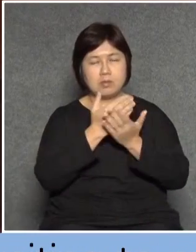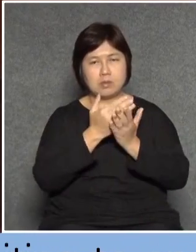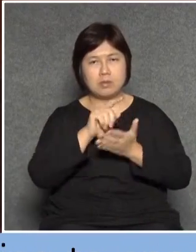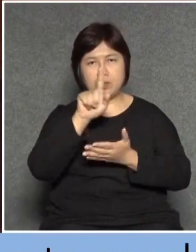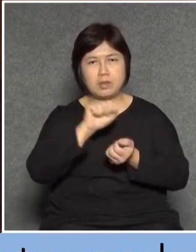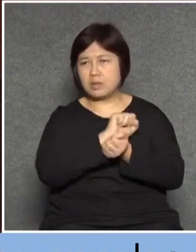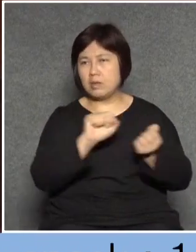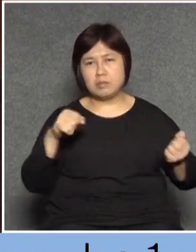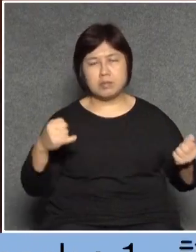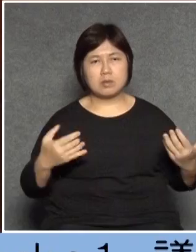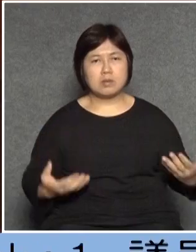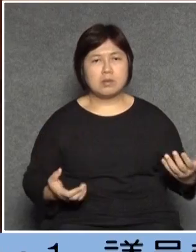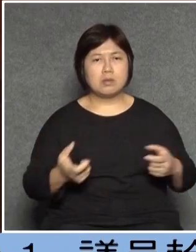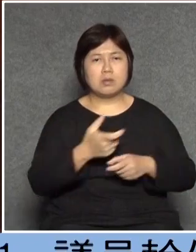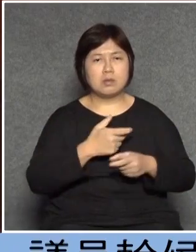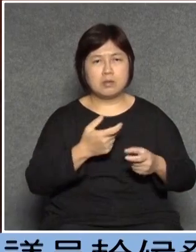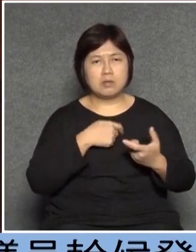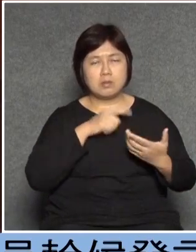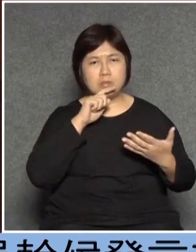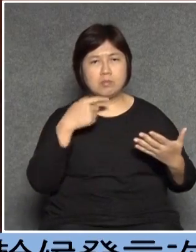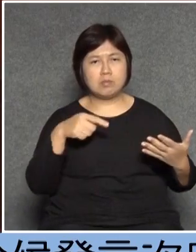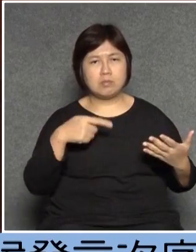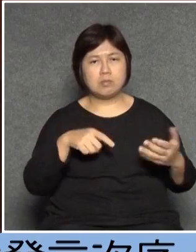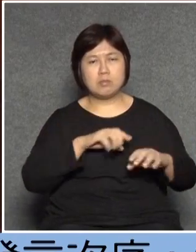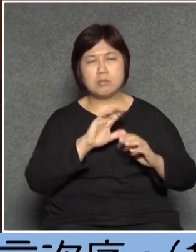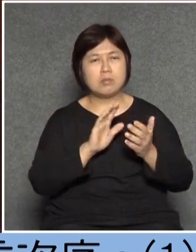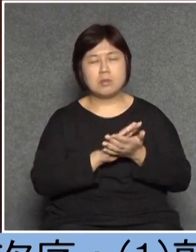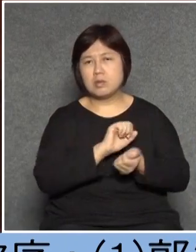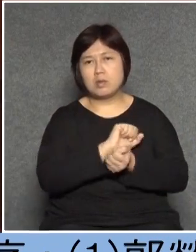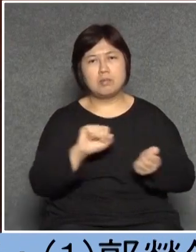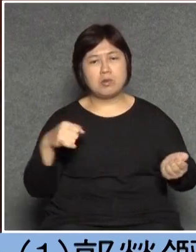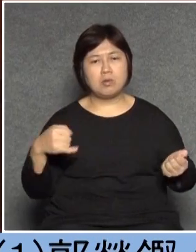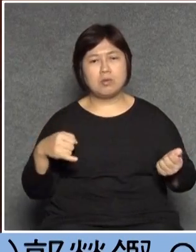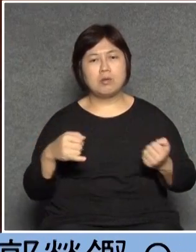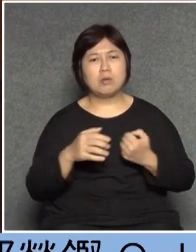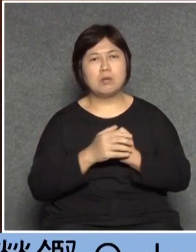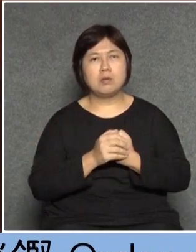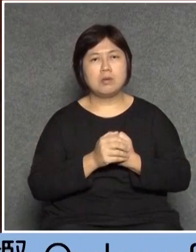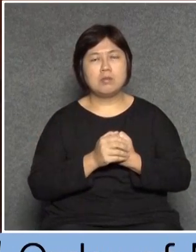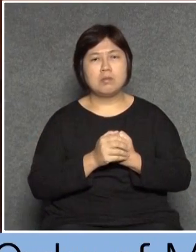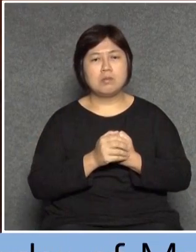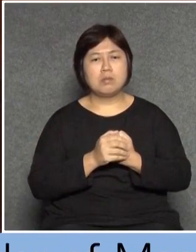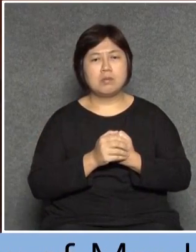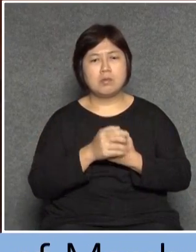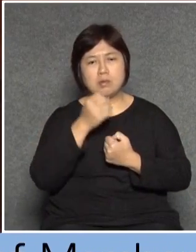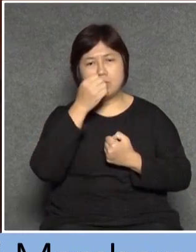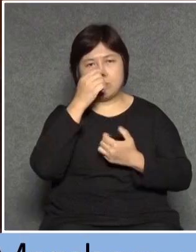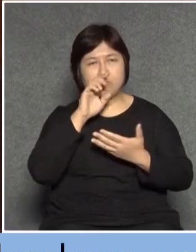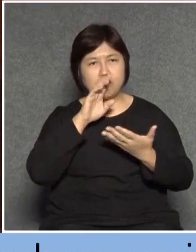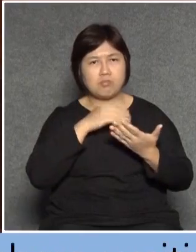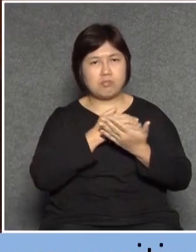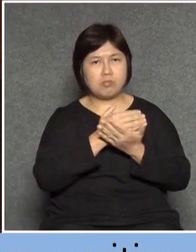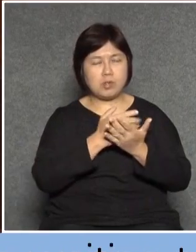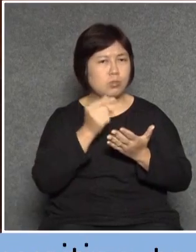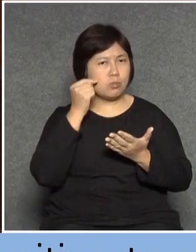現在這種經濟規模這麼單調的問題完全沒有辦法解決，而且還扼殺了香港行業的生存